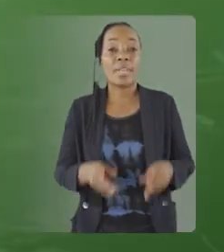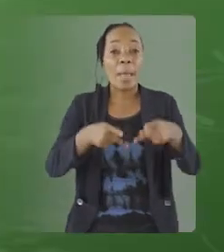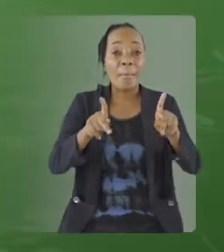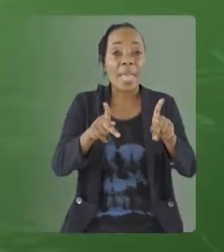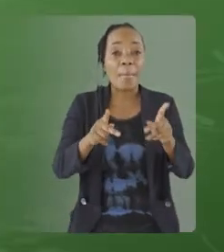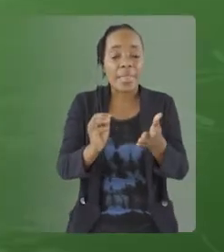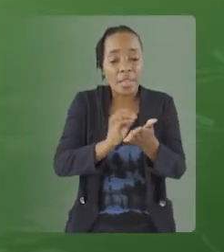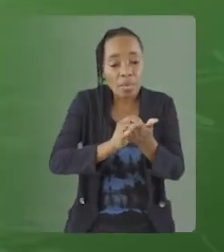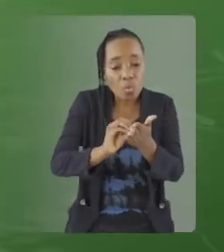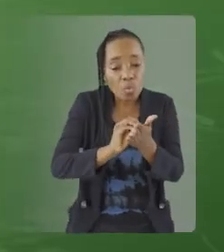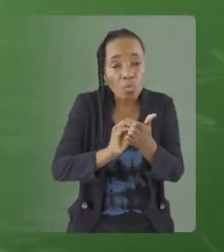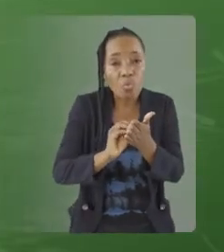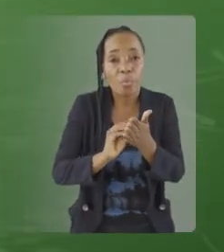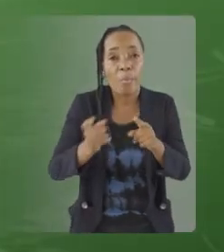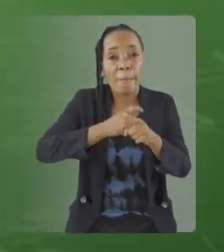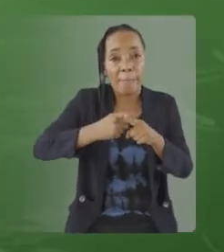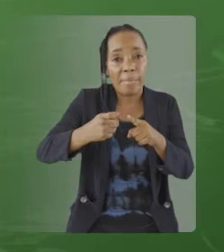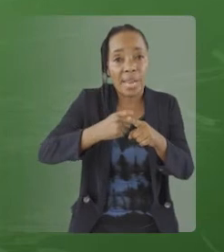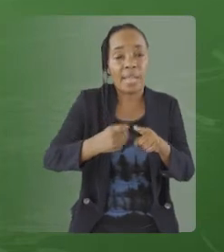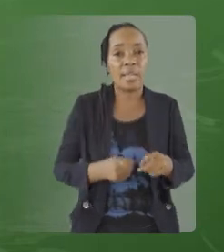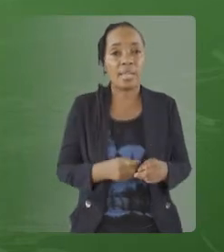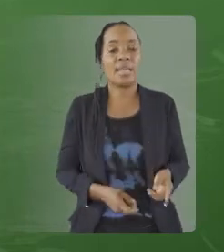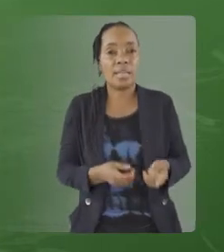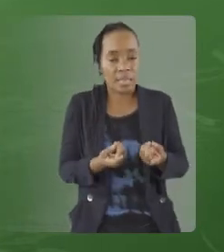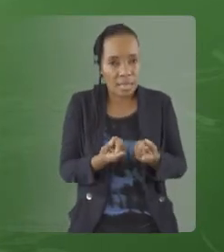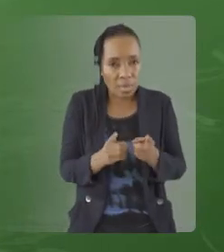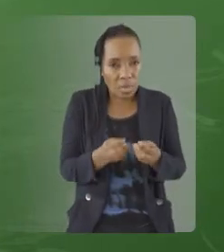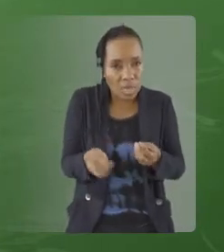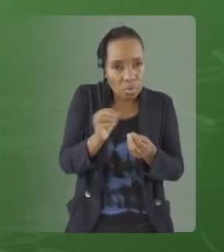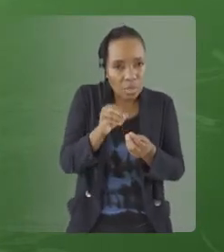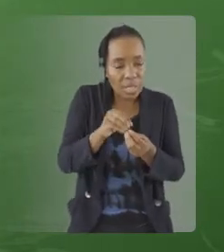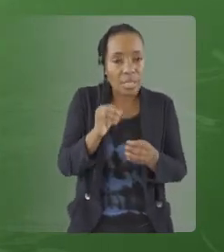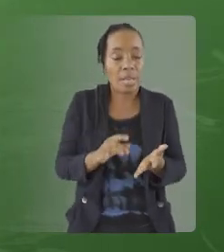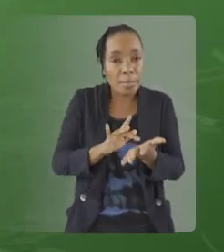la plaie quand il est imbibé de désinfectants.